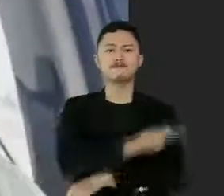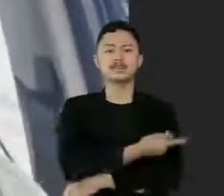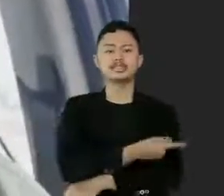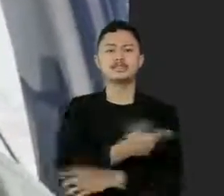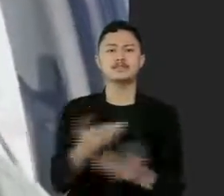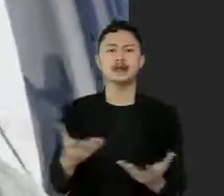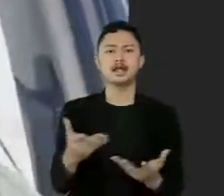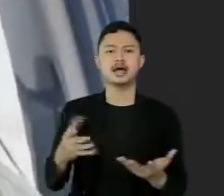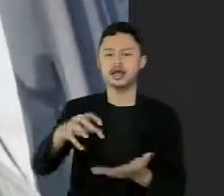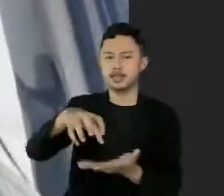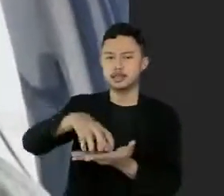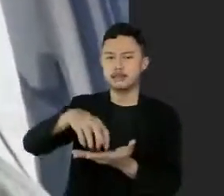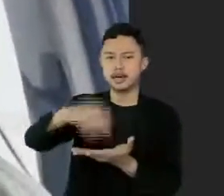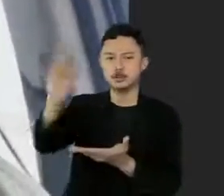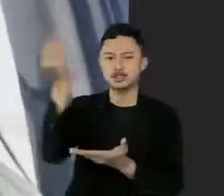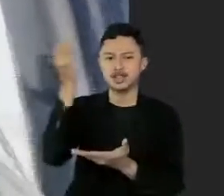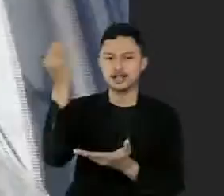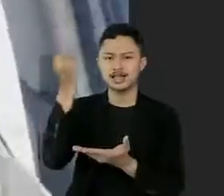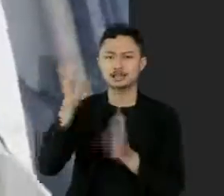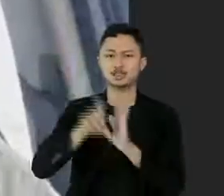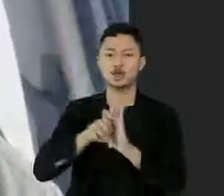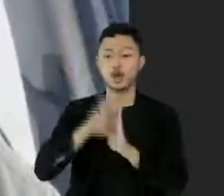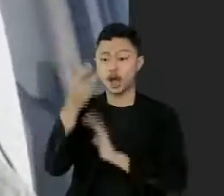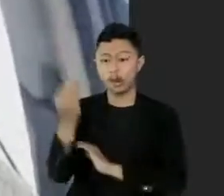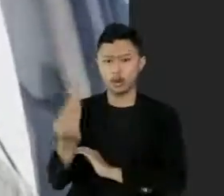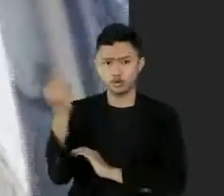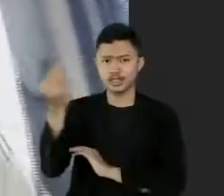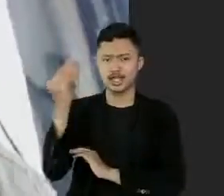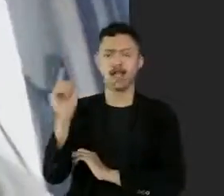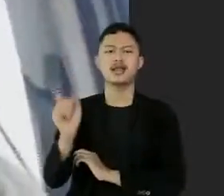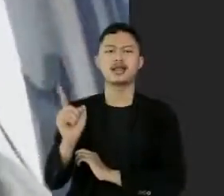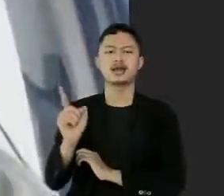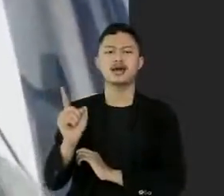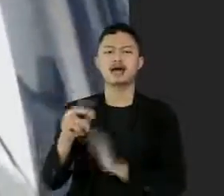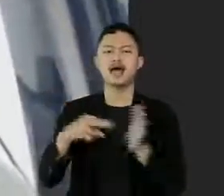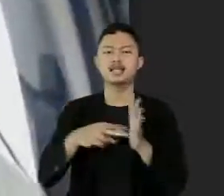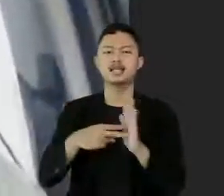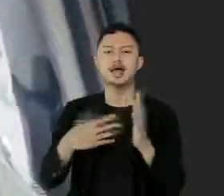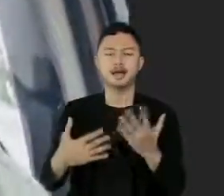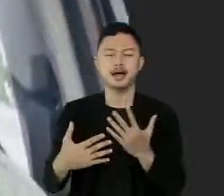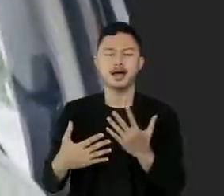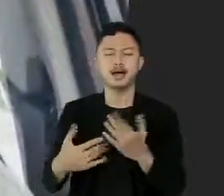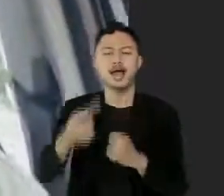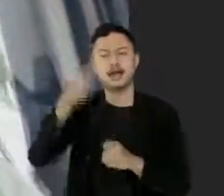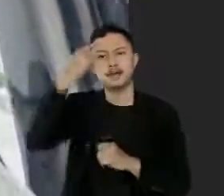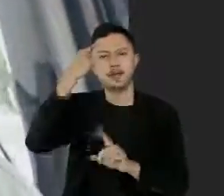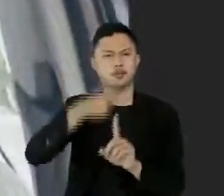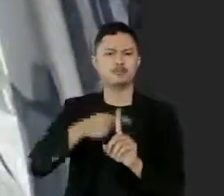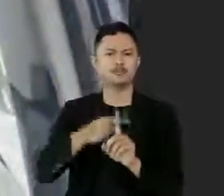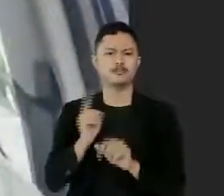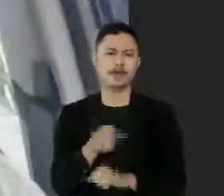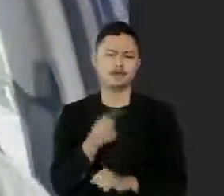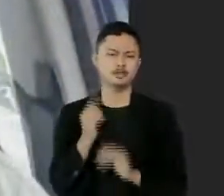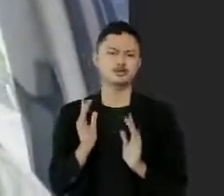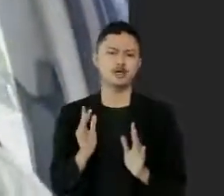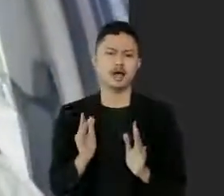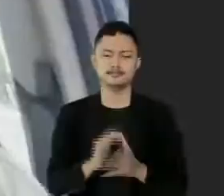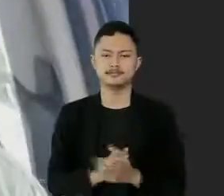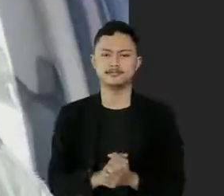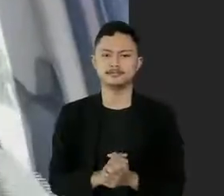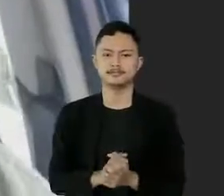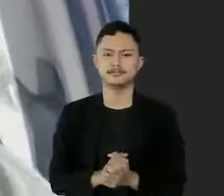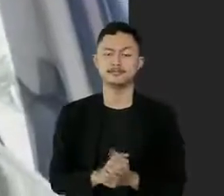objek wisata, salah satunya di beberapa desa wisata. Ini adalah salah satu optimisme yang membuat kita itu